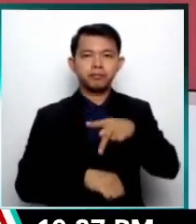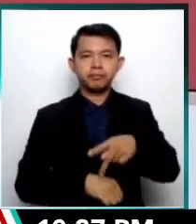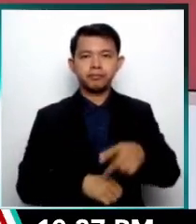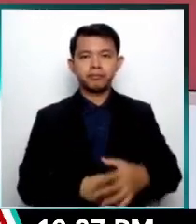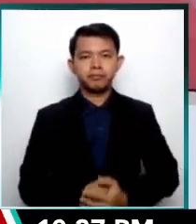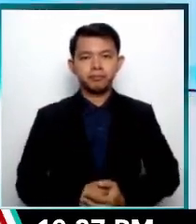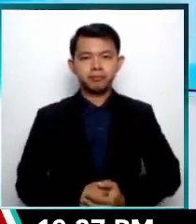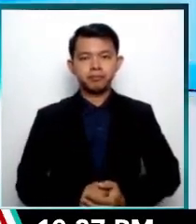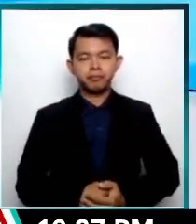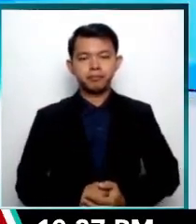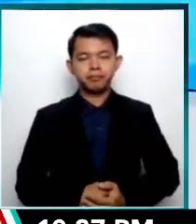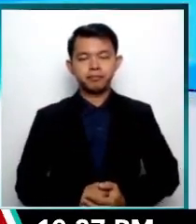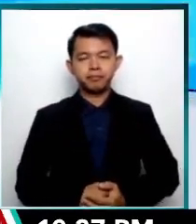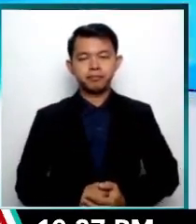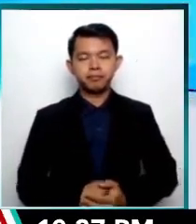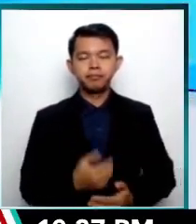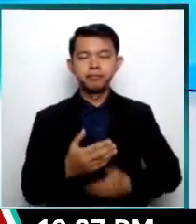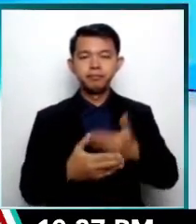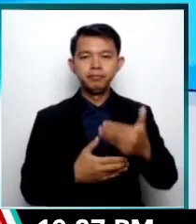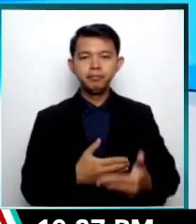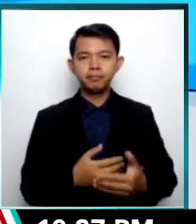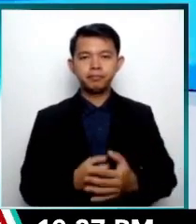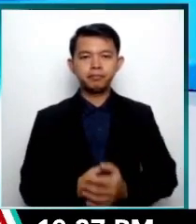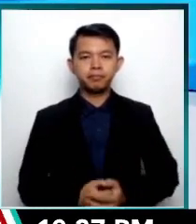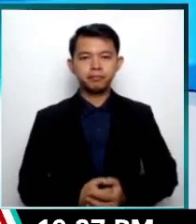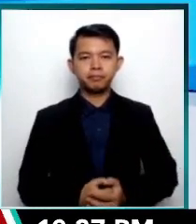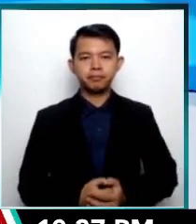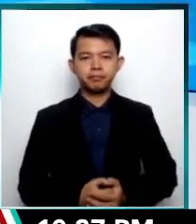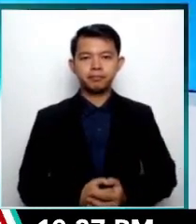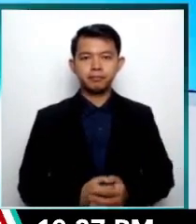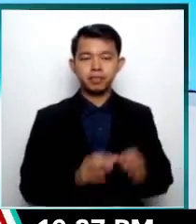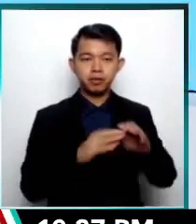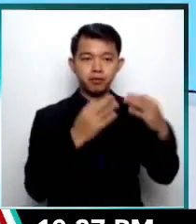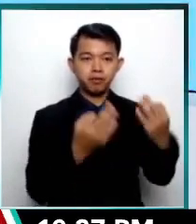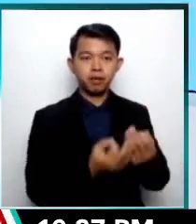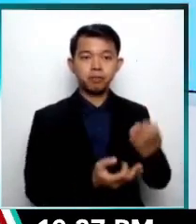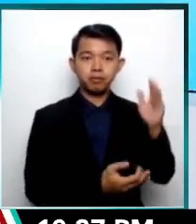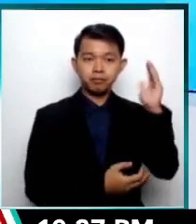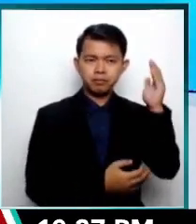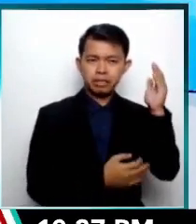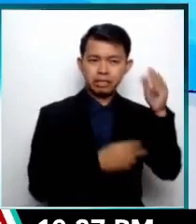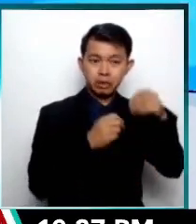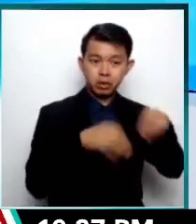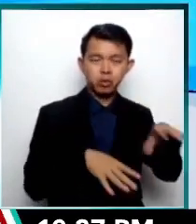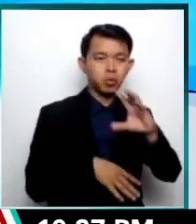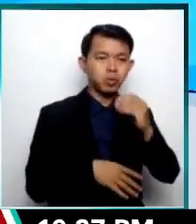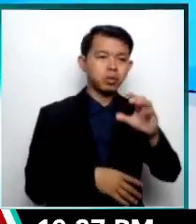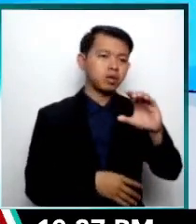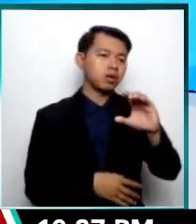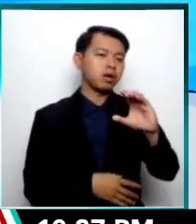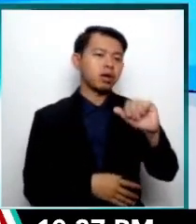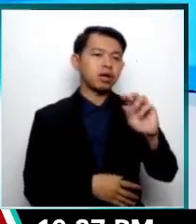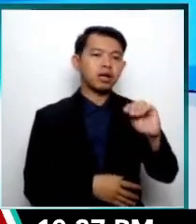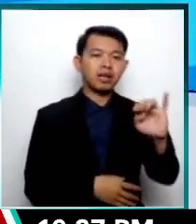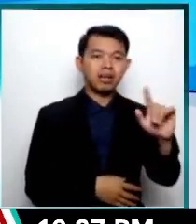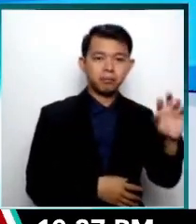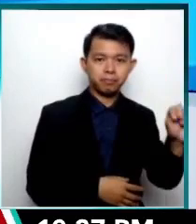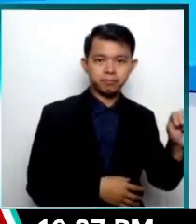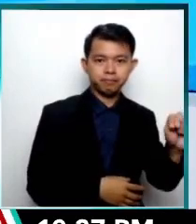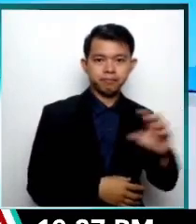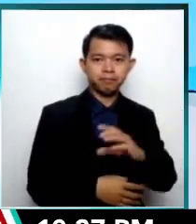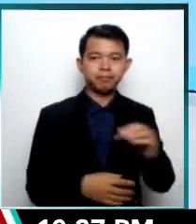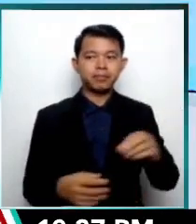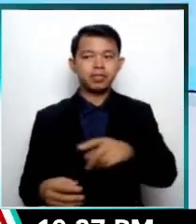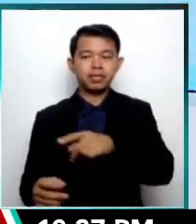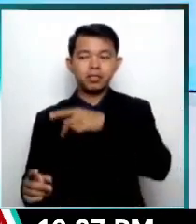Nagkaharap na ang pamilya ng nawawalang beauty pageant contestant na si Catherine Camilon at ang itinuturing na primary suspect na si